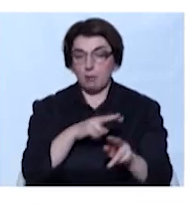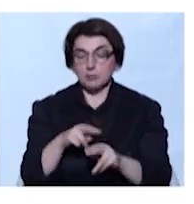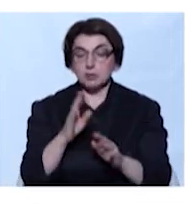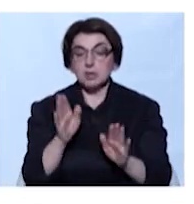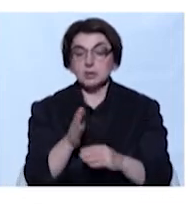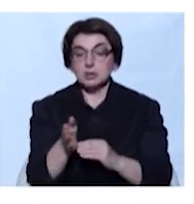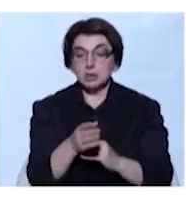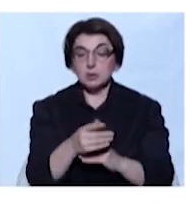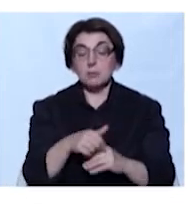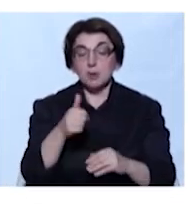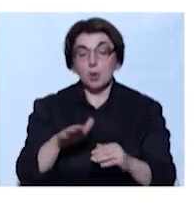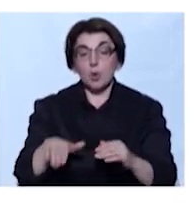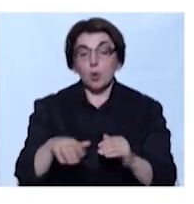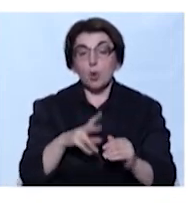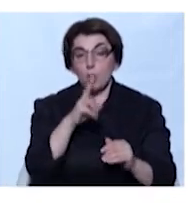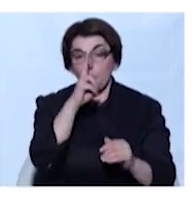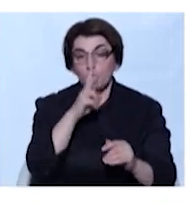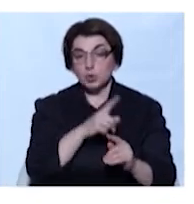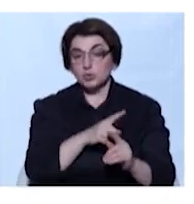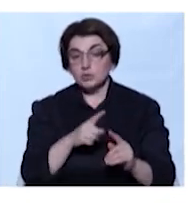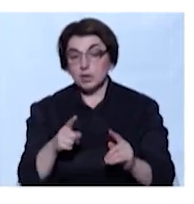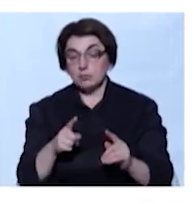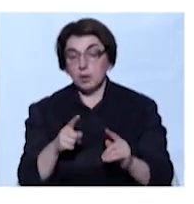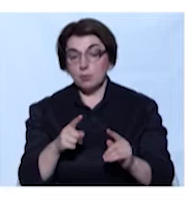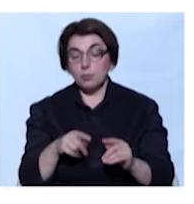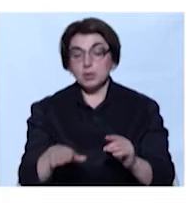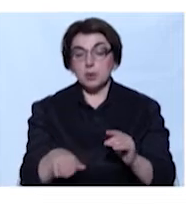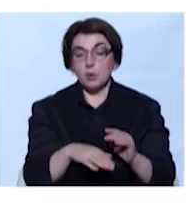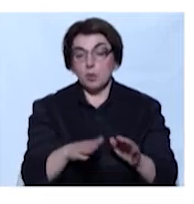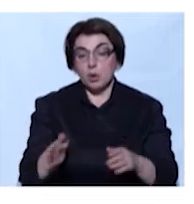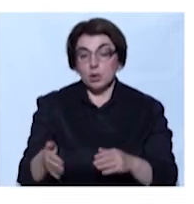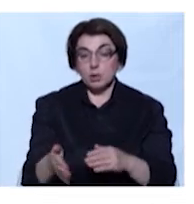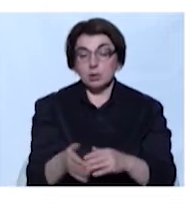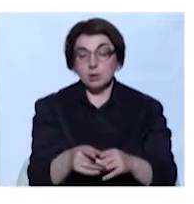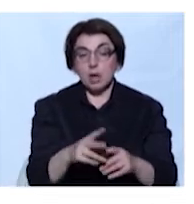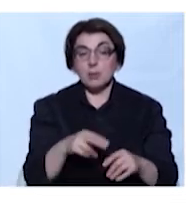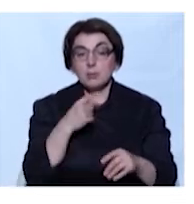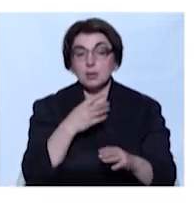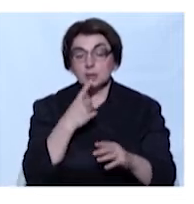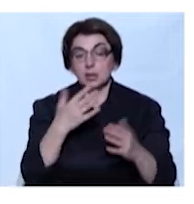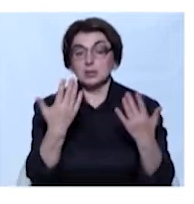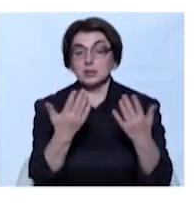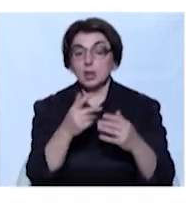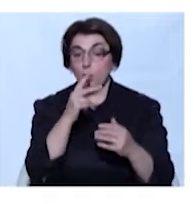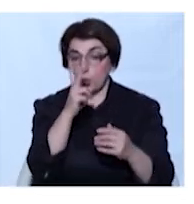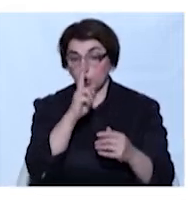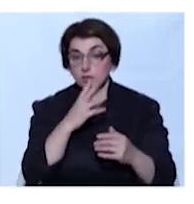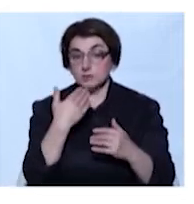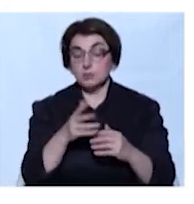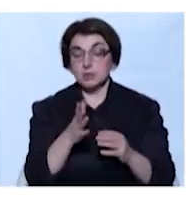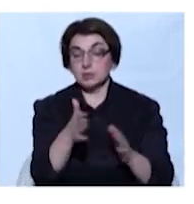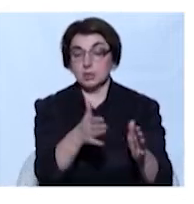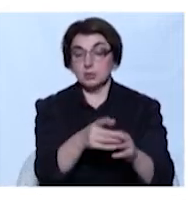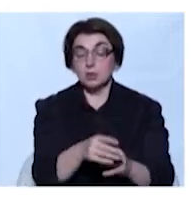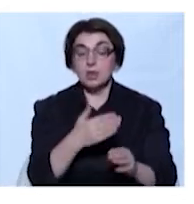ჯერ უკანა კიდურები ორი თვის ასაკში, ხოლო შემდეგ ორი თვე ნახევრის ასაკში წინა კიდურებიც, ხოლო